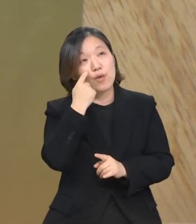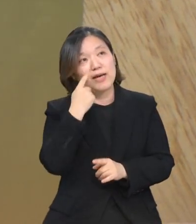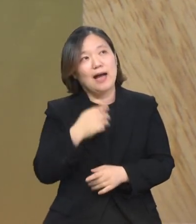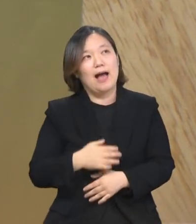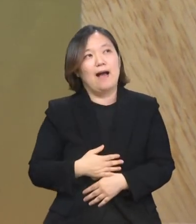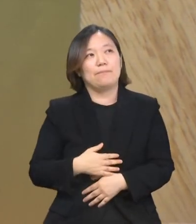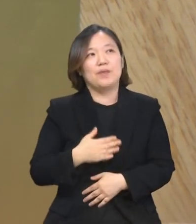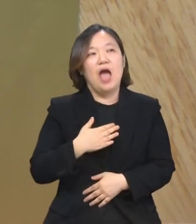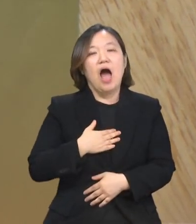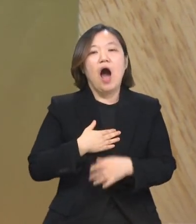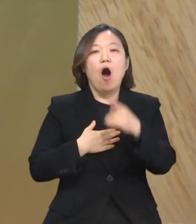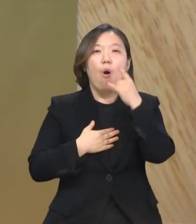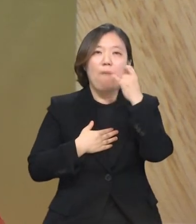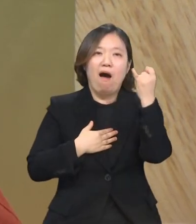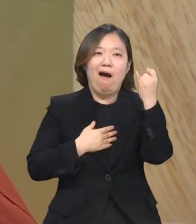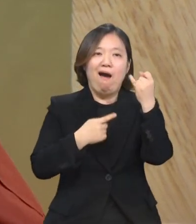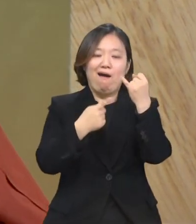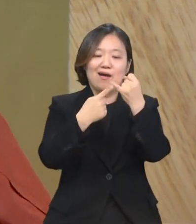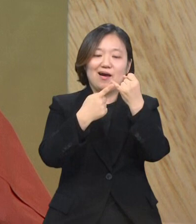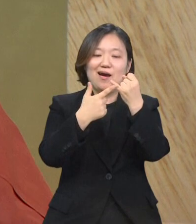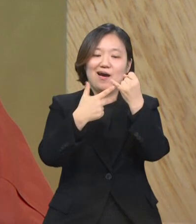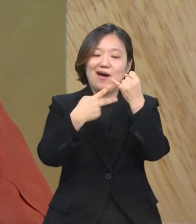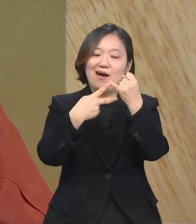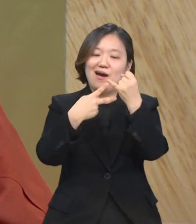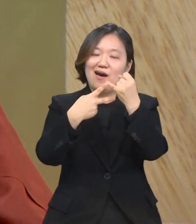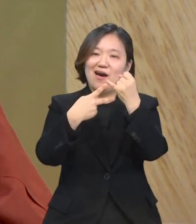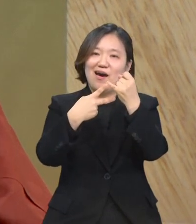조강지처였던 자기 엄마가 자식들만큼은